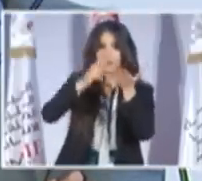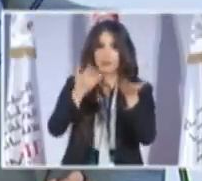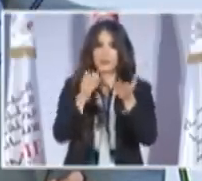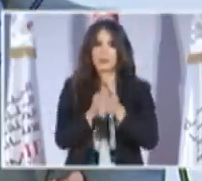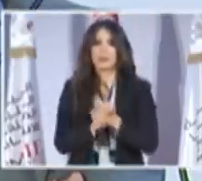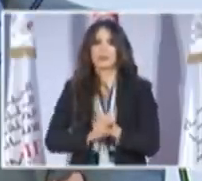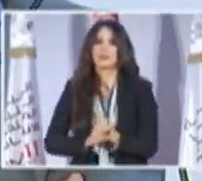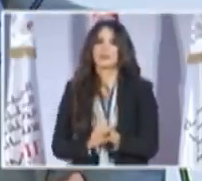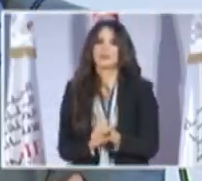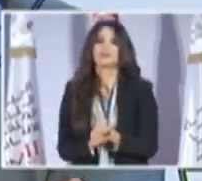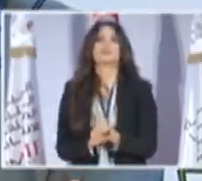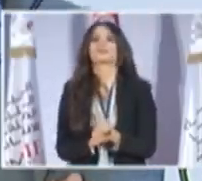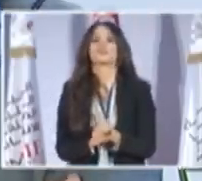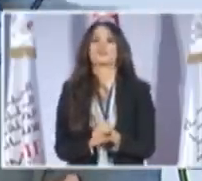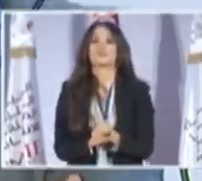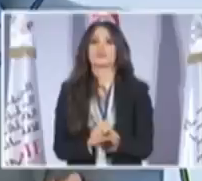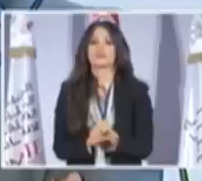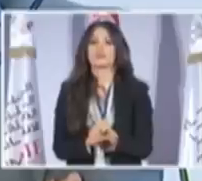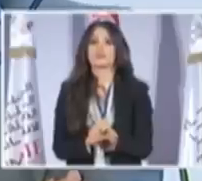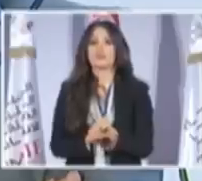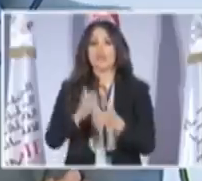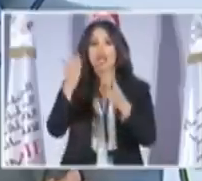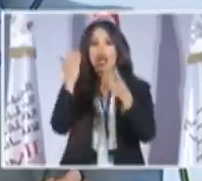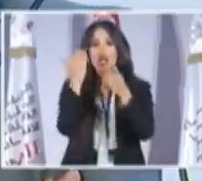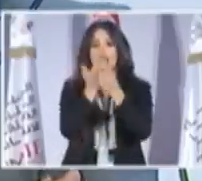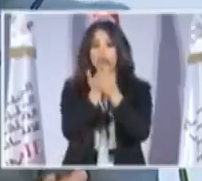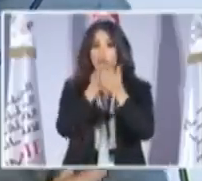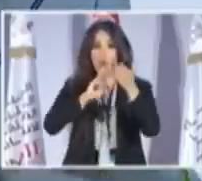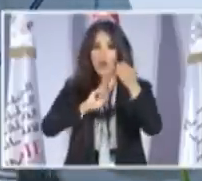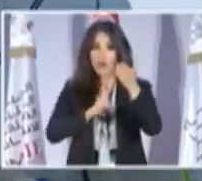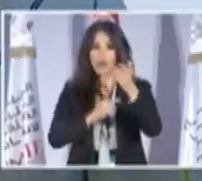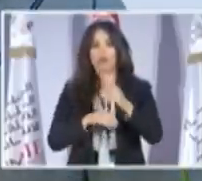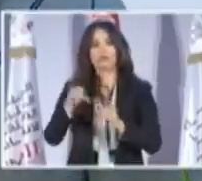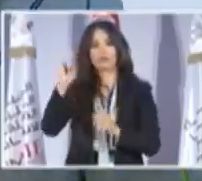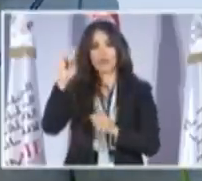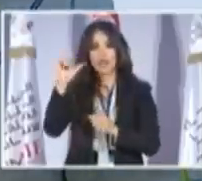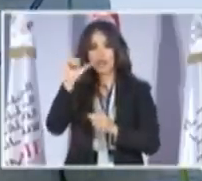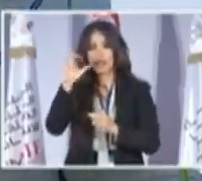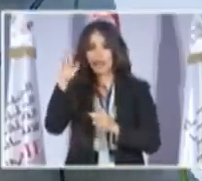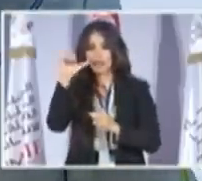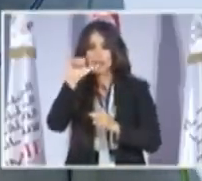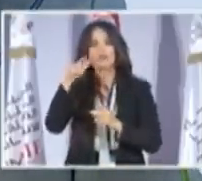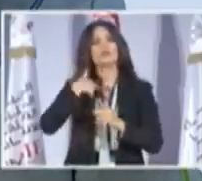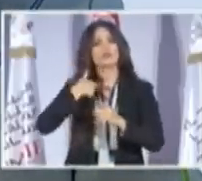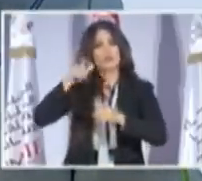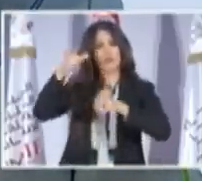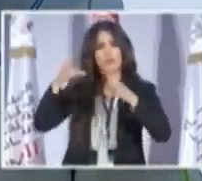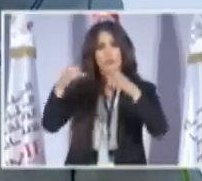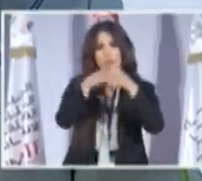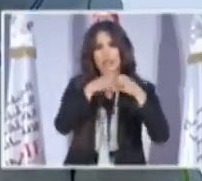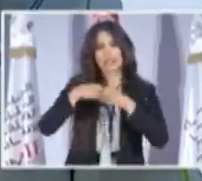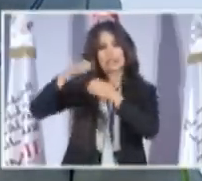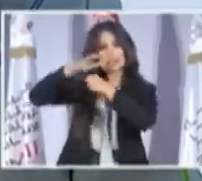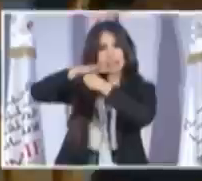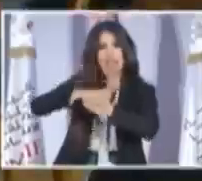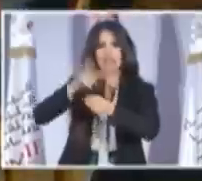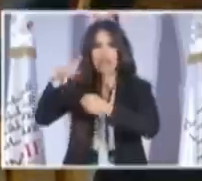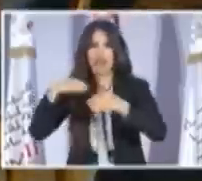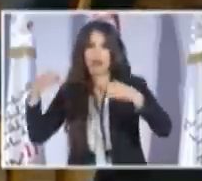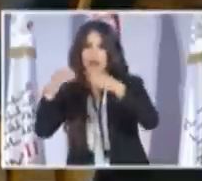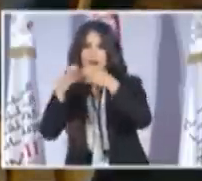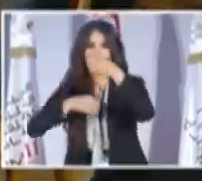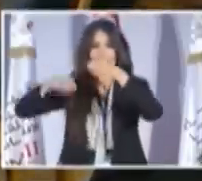اه تقريرا وجود مراكز ضغط مالي او غير اه